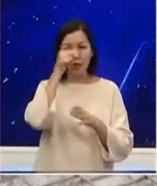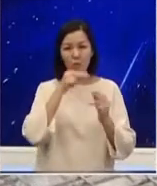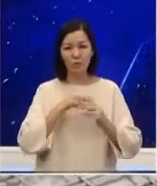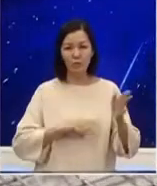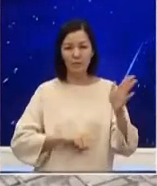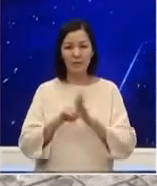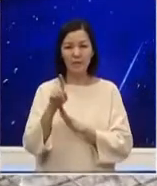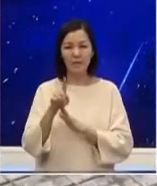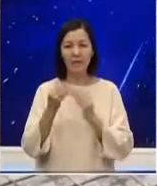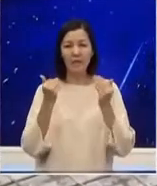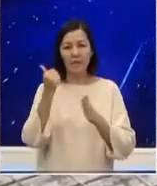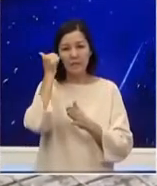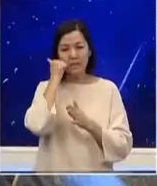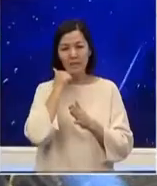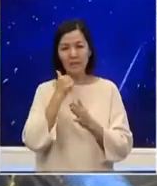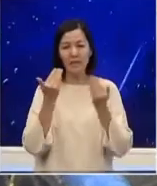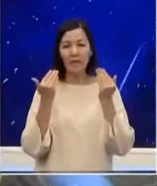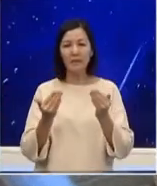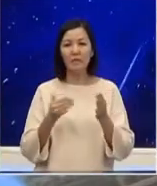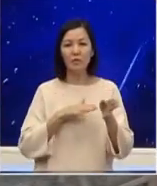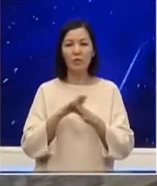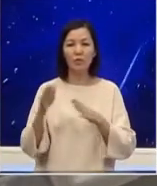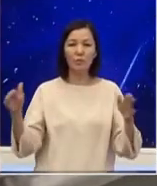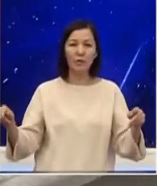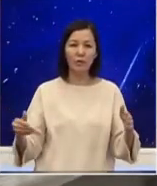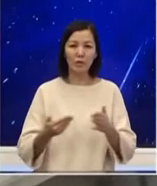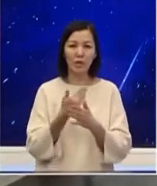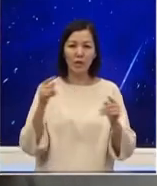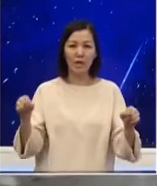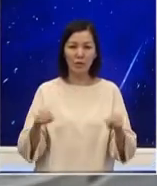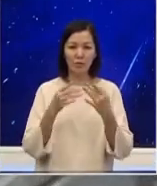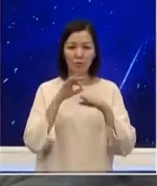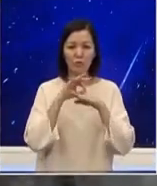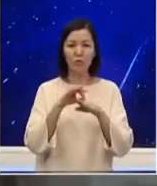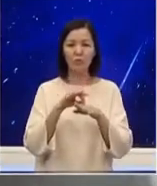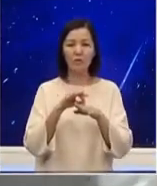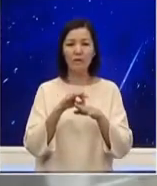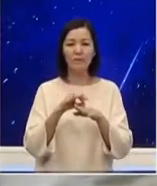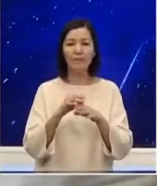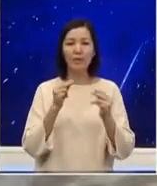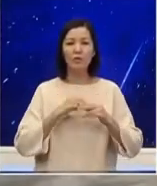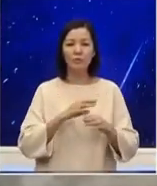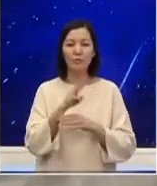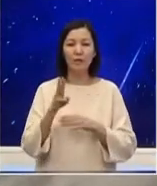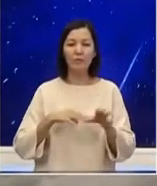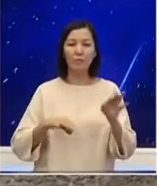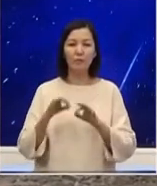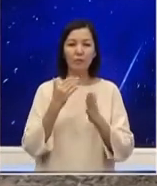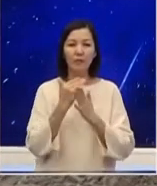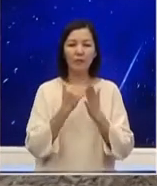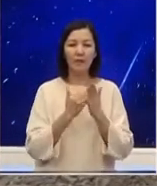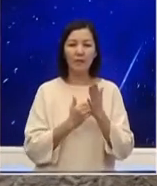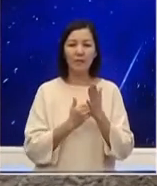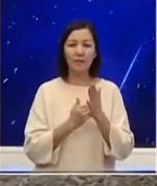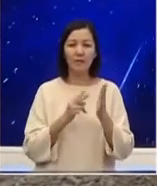жатқан платина әбден ескірген. Қазір оны толығымен жаңарту жұмыстары жүргізілуде. Бөгетке жұмыспен қамтудың жол картасы бағдарламасымен